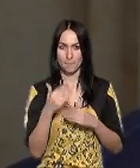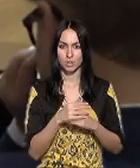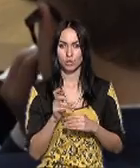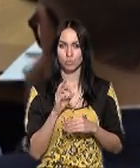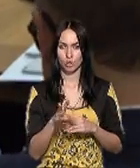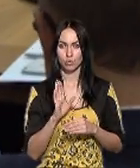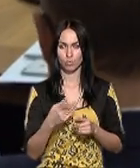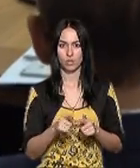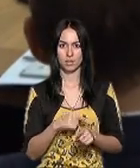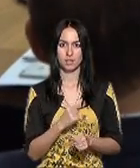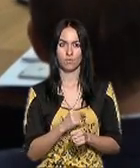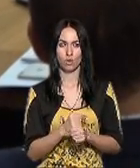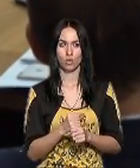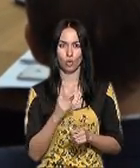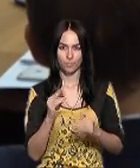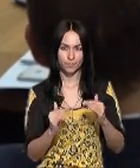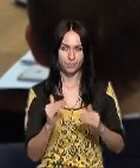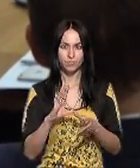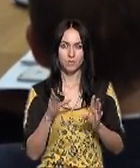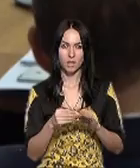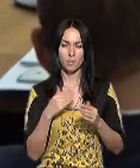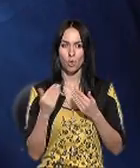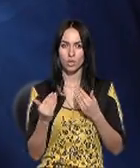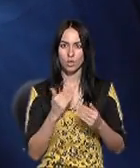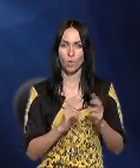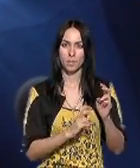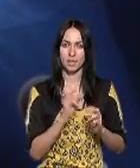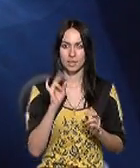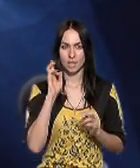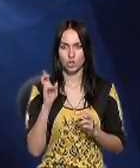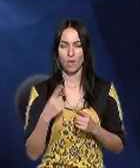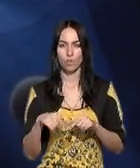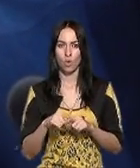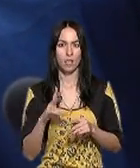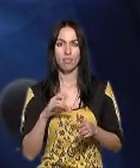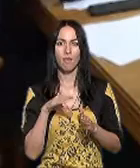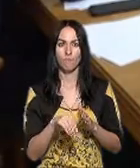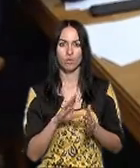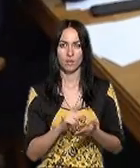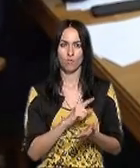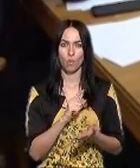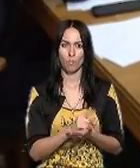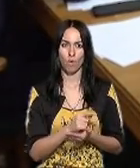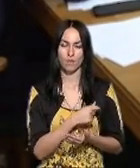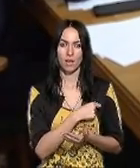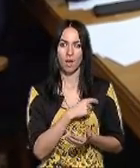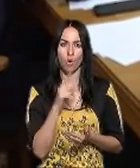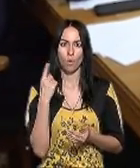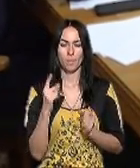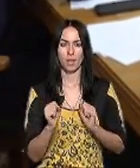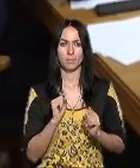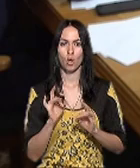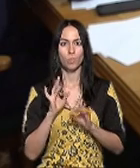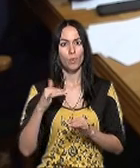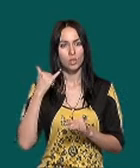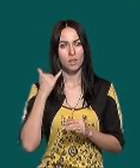буде створено. Регулювати взаємодію підприємців та державних органів не входить в обов'язки очільника обладміністрації, розповів телефоном